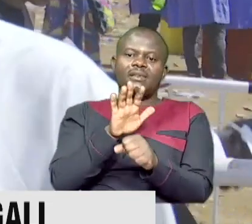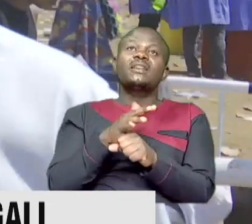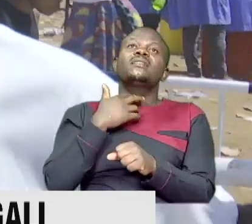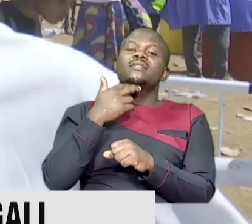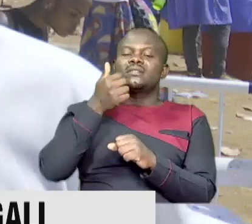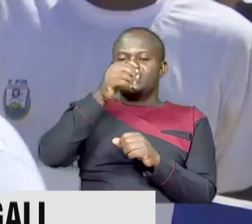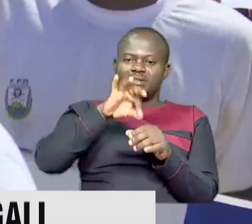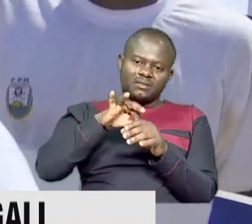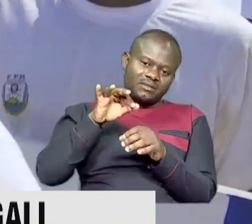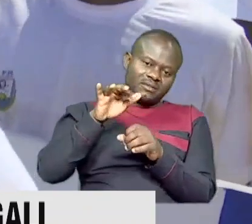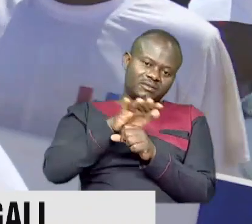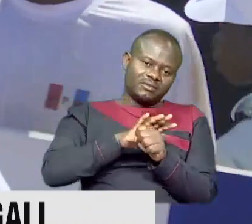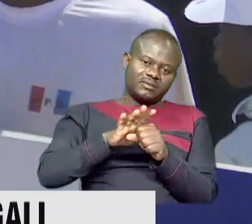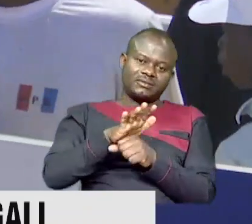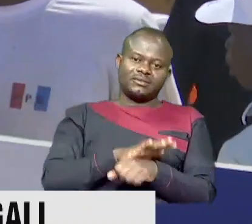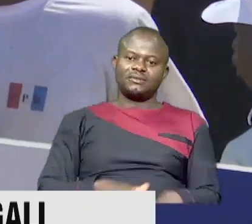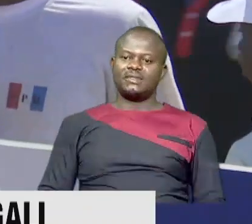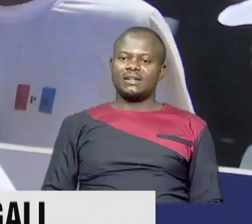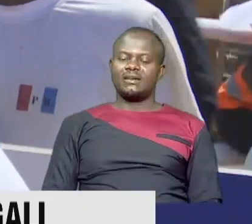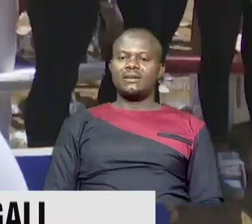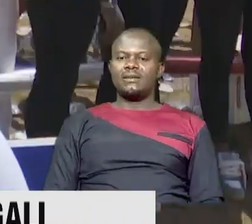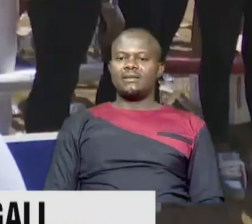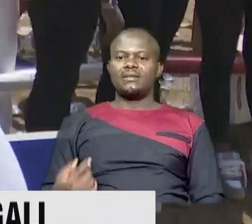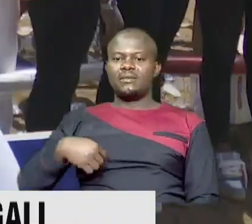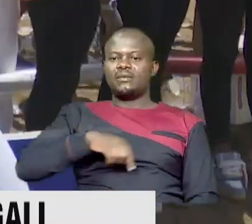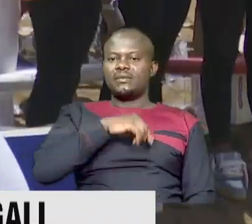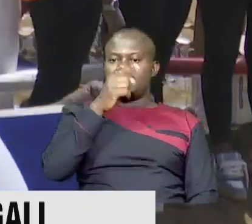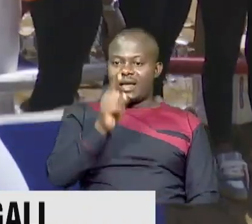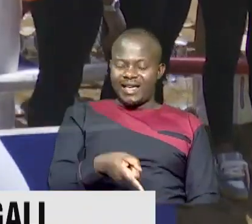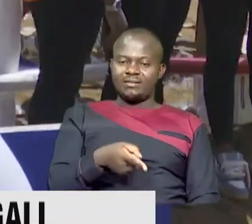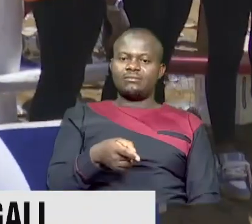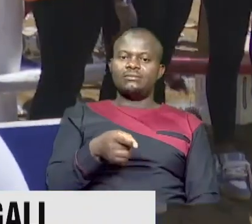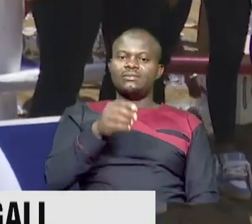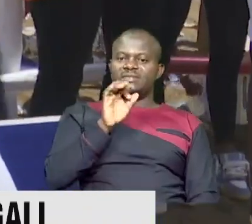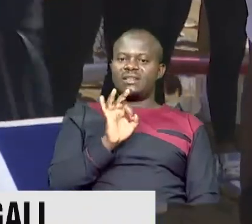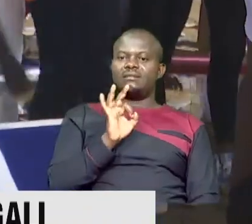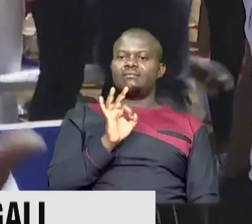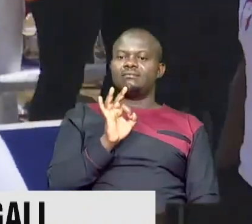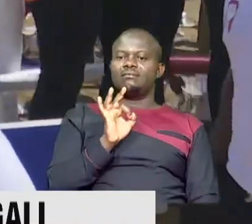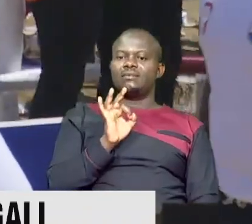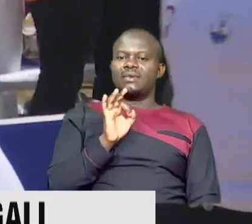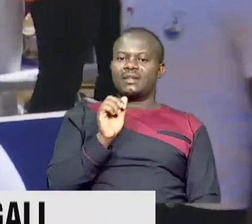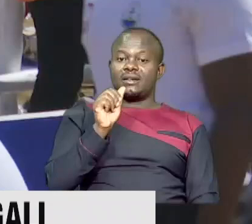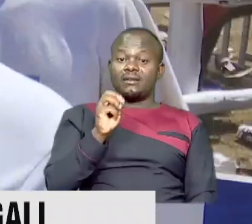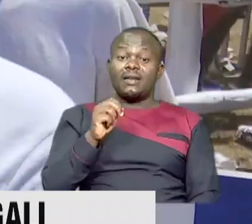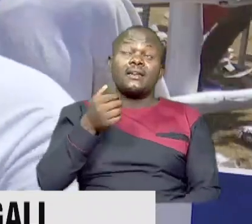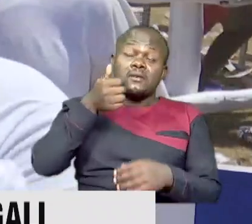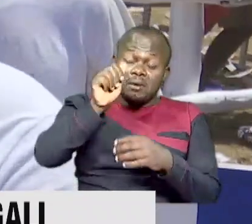ni ijana ku ijana. Wageze hano saa cyenda z'ijoro kubera ko turamukunda. Ese wowe ntabwo babibona